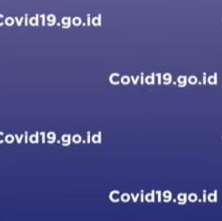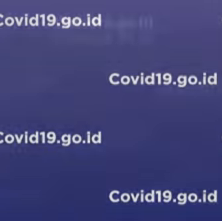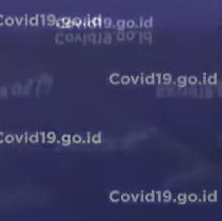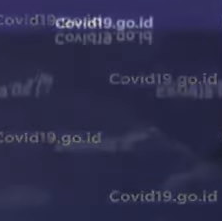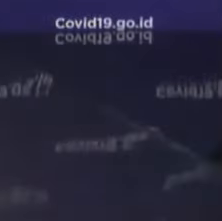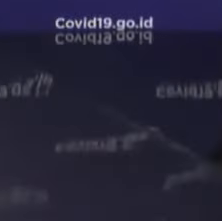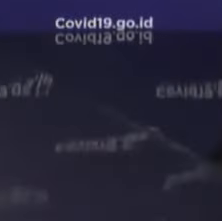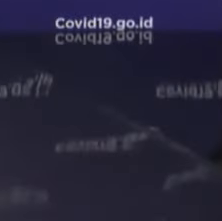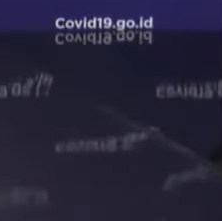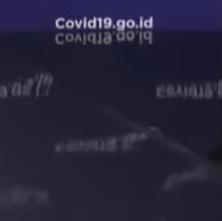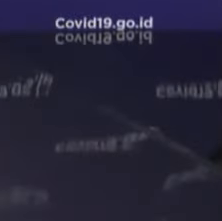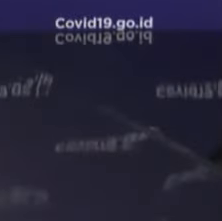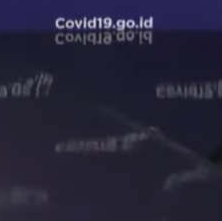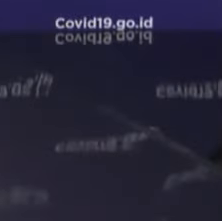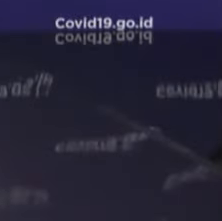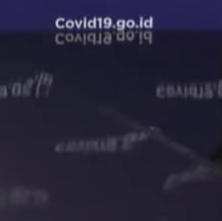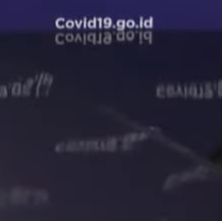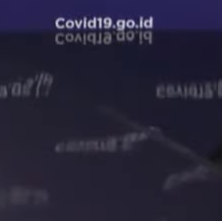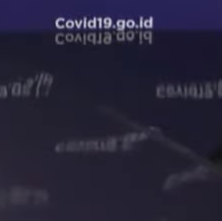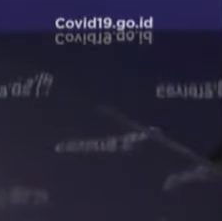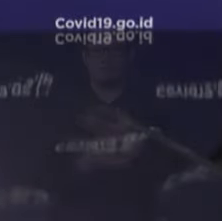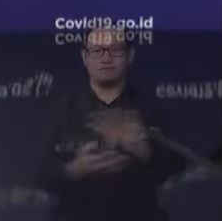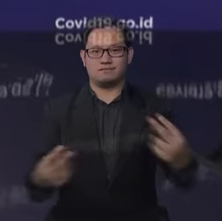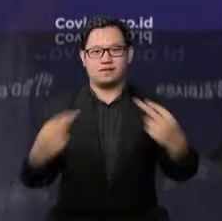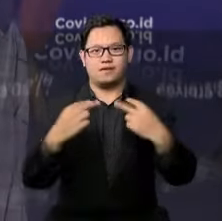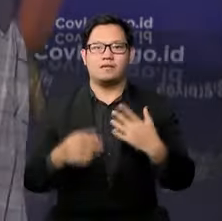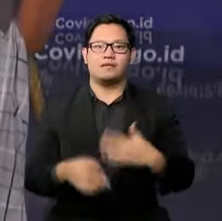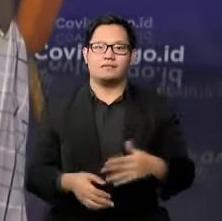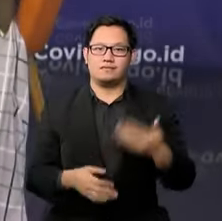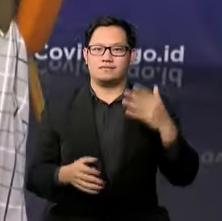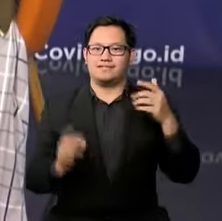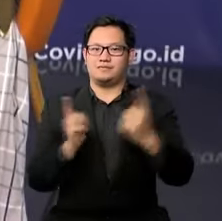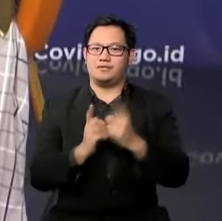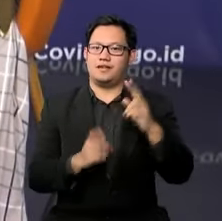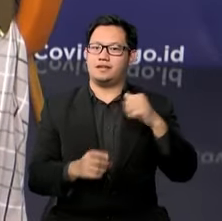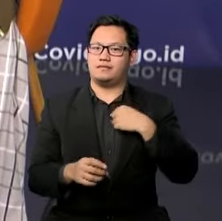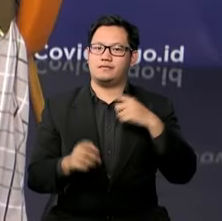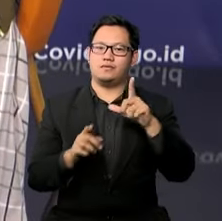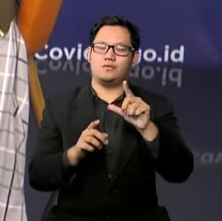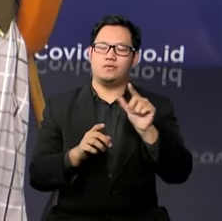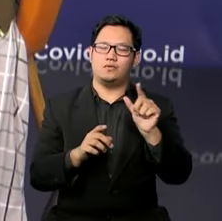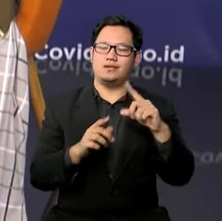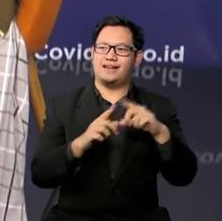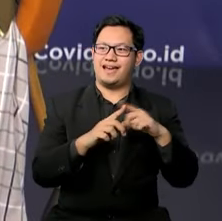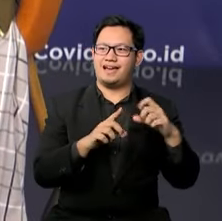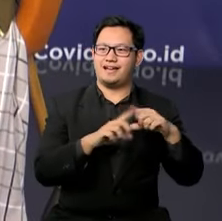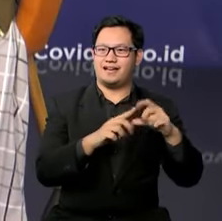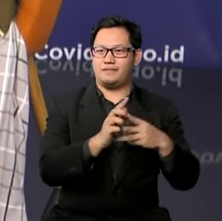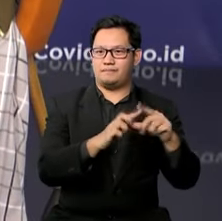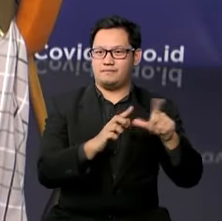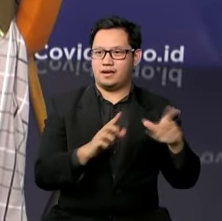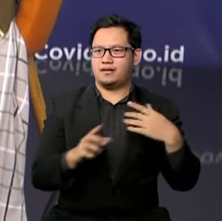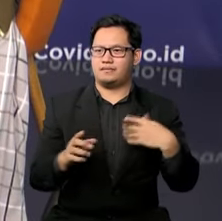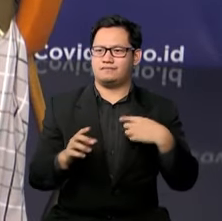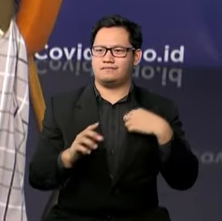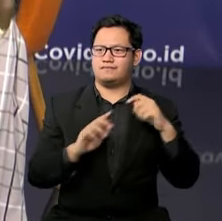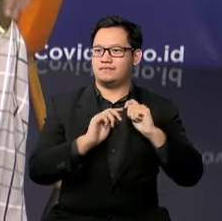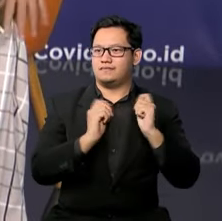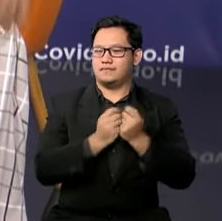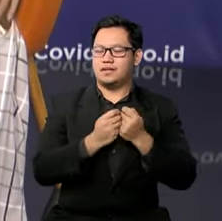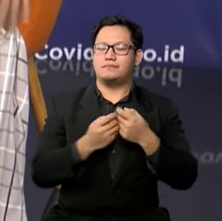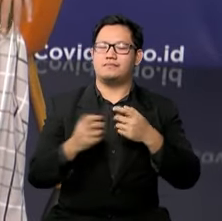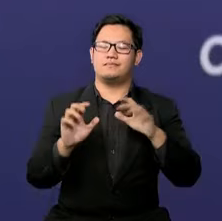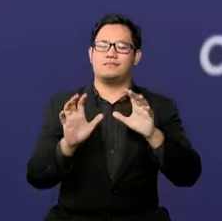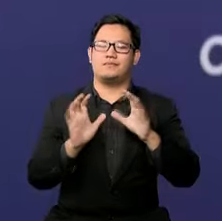hai pemirsa jumpa lagi dengan saya ular Kamal dalam dialog gugus tugas percepatan penanganan covert